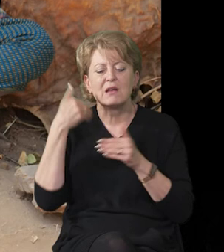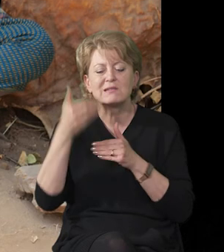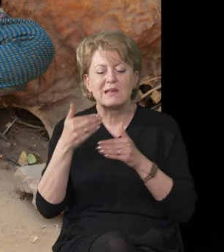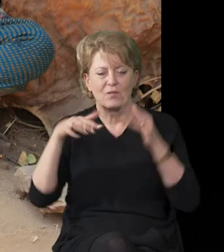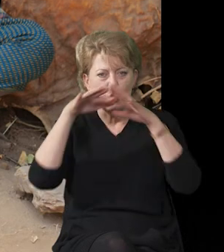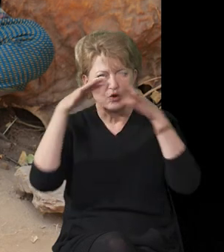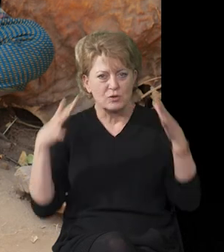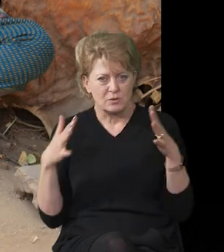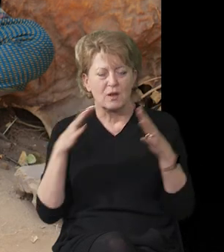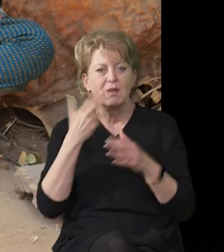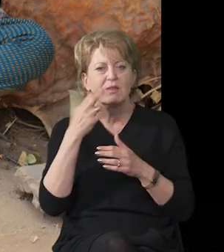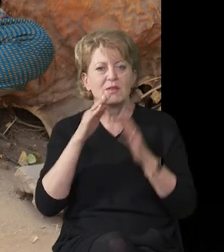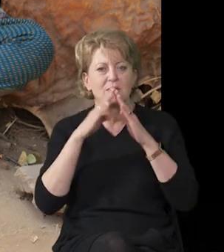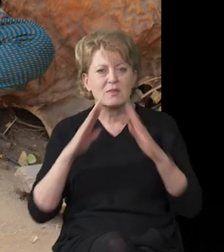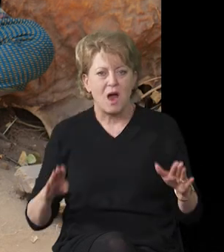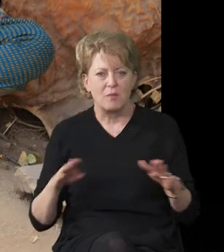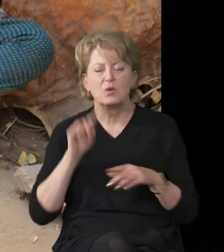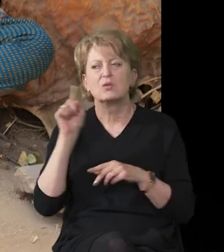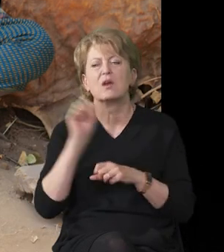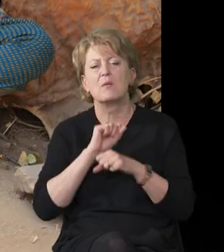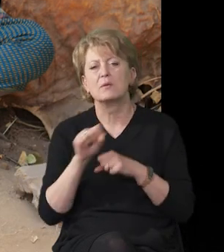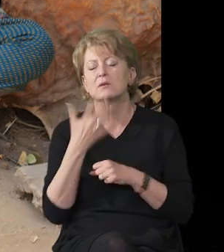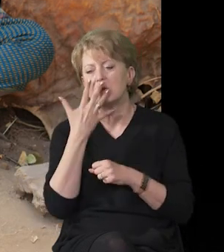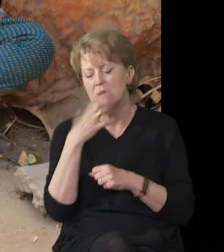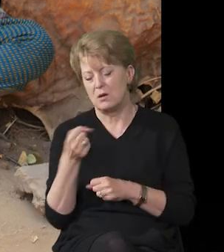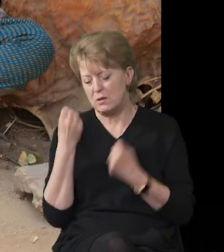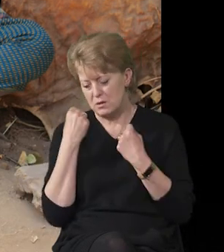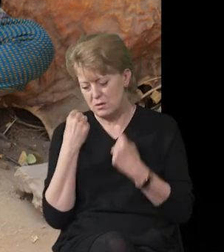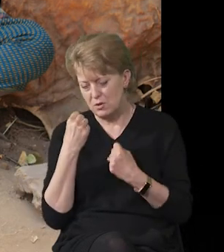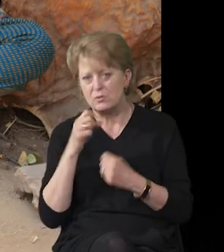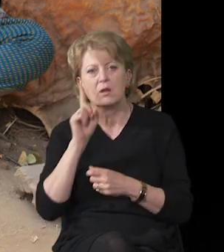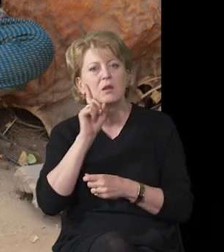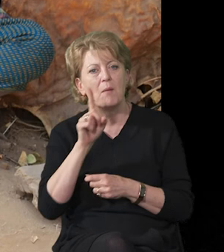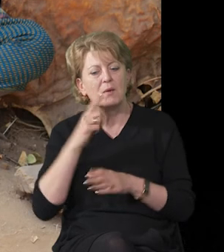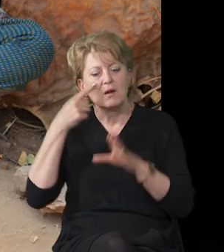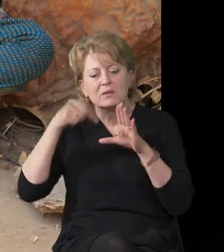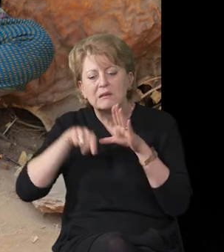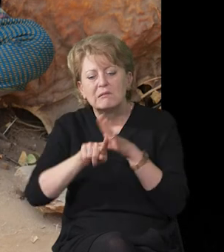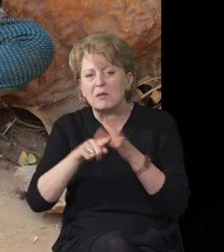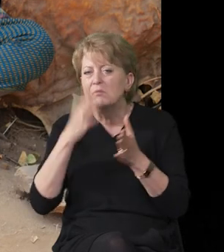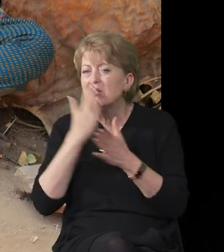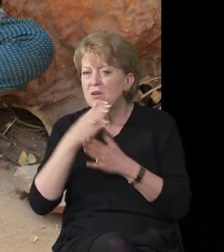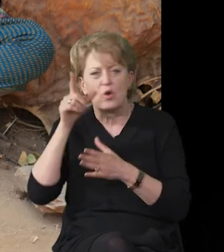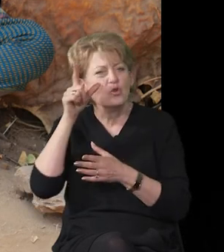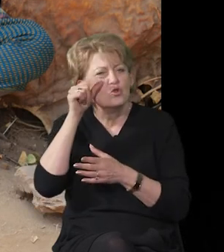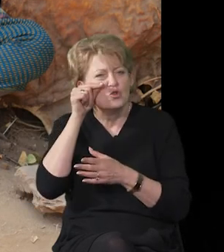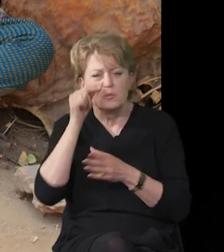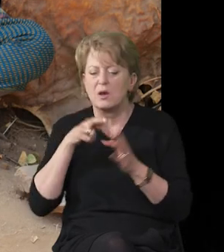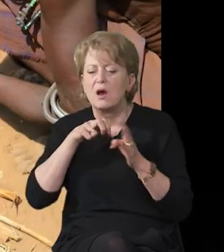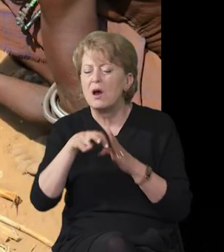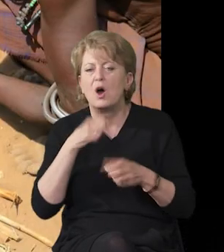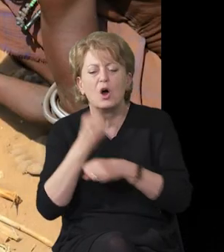szałasów. Tam jest tak gorąco, że w zasadzie w szałasach się tylko śpi, żadne inne czynności są tam